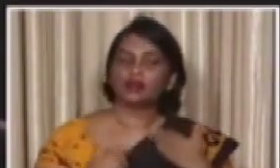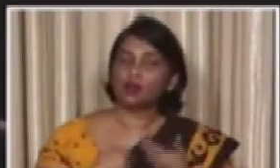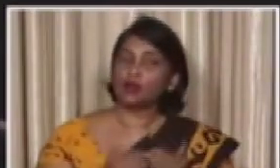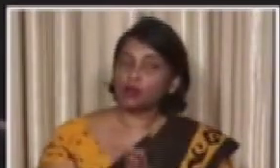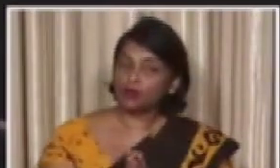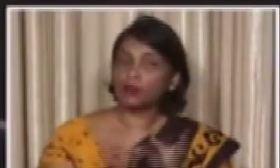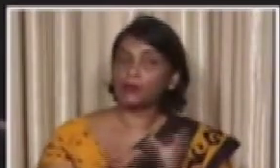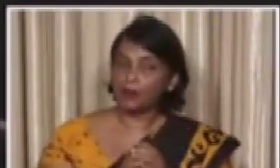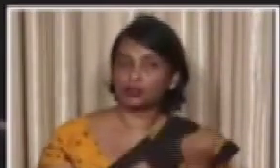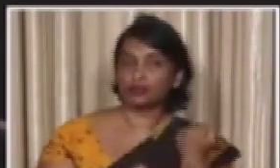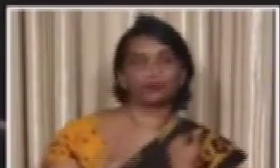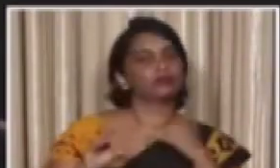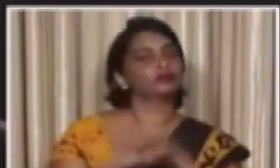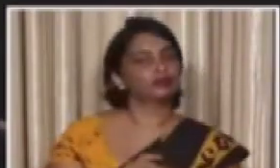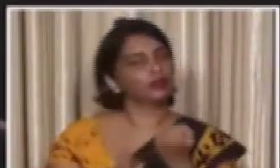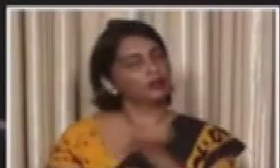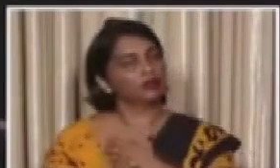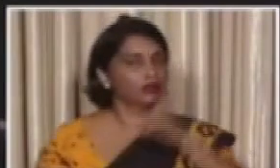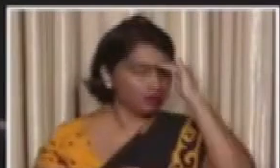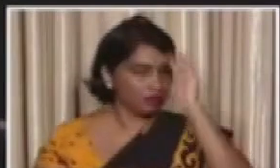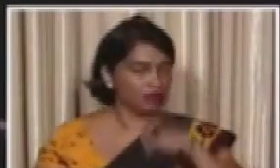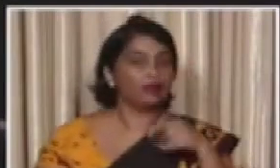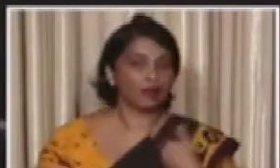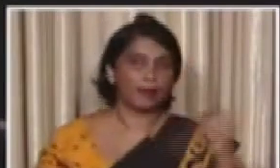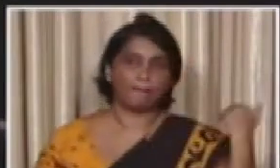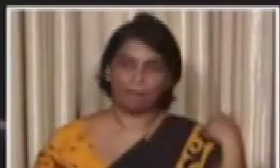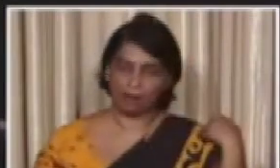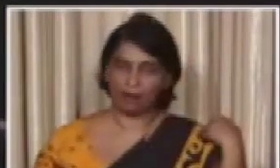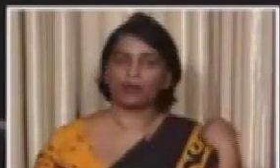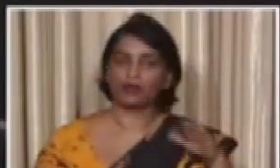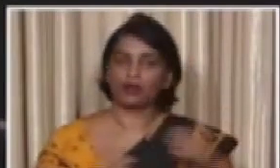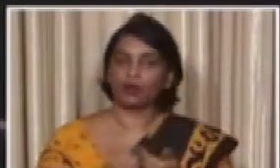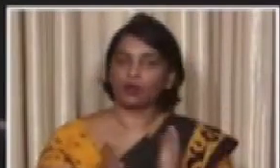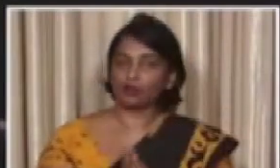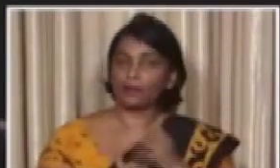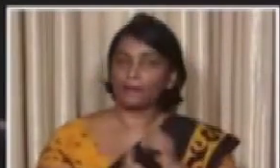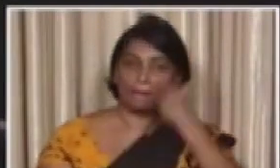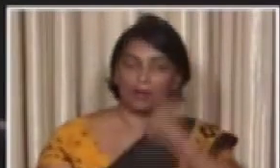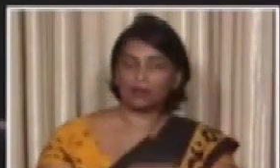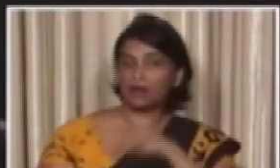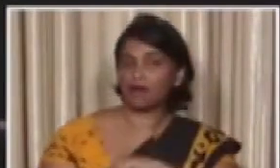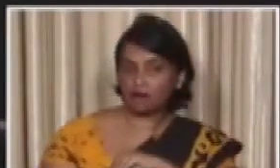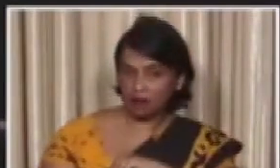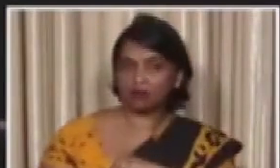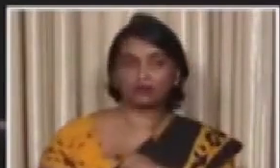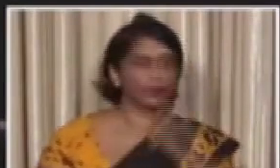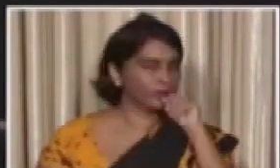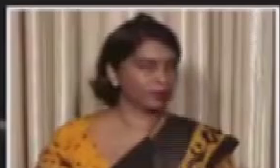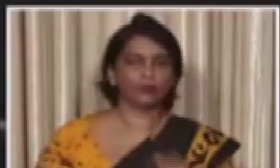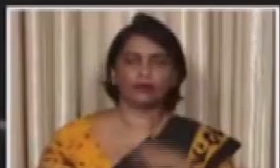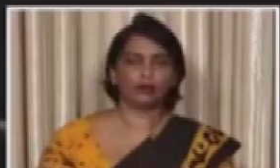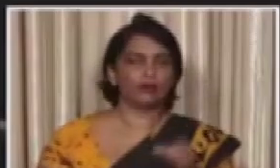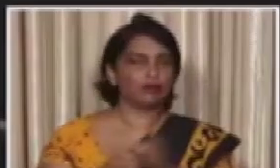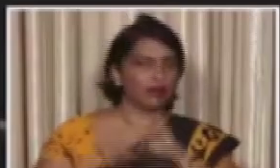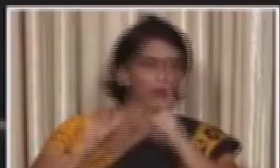තමන්ගේ පක්ෂය බලයට පත් කරන්න කැපවුණු නායකයෙක් තමයි මගේ සහෝදරයා. තමන්ගේ පුද්ගලික වාසිය තක කිසිම දවසක